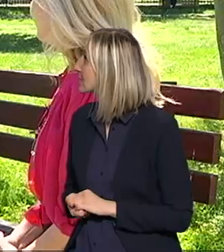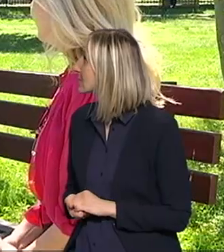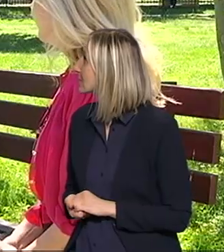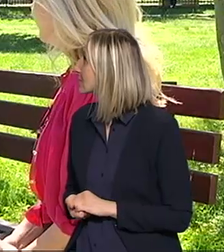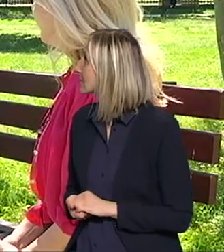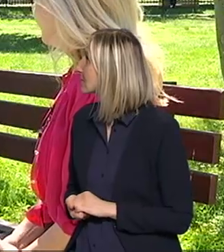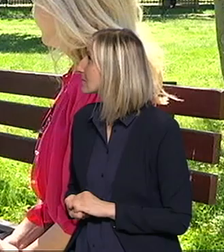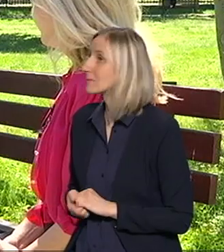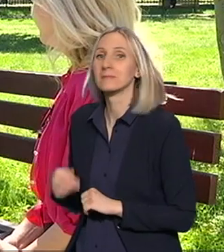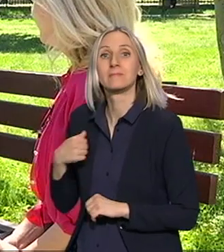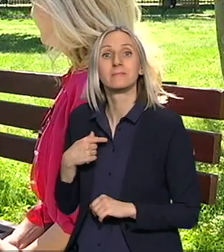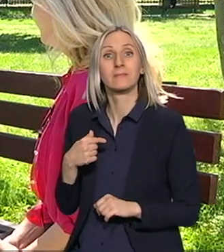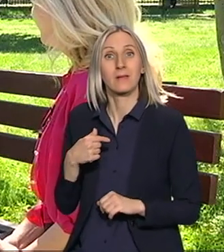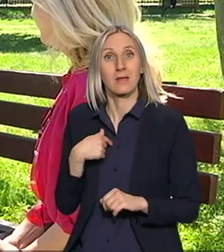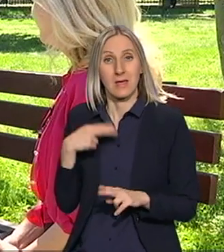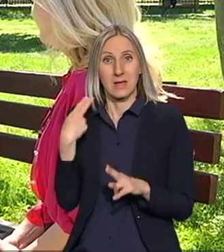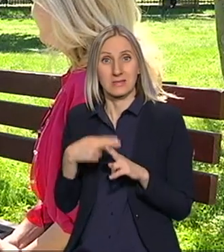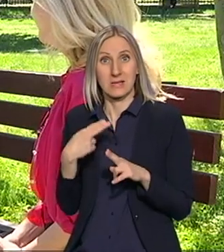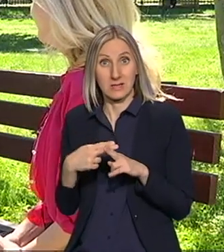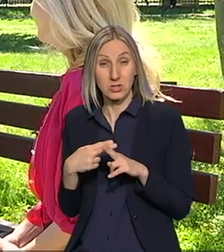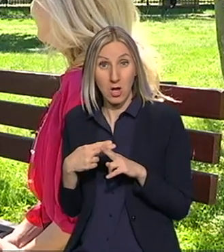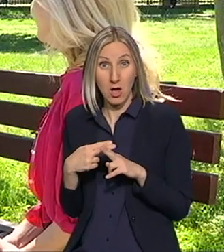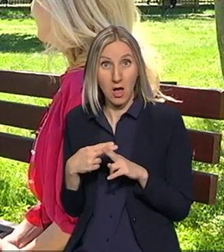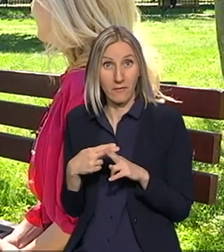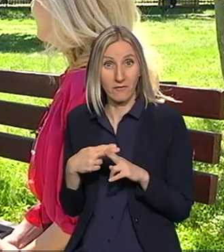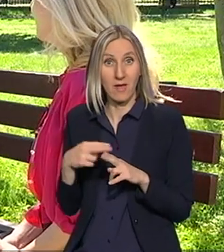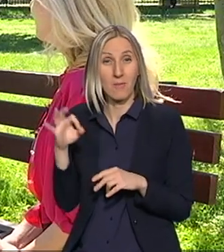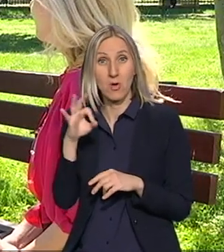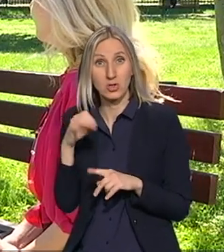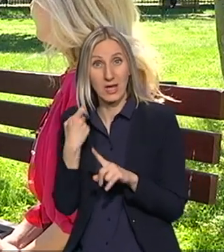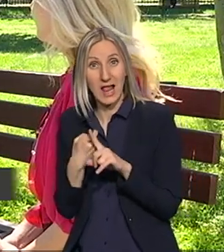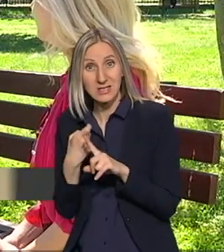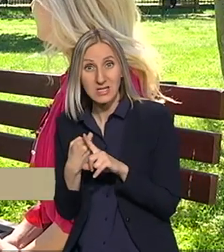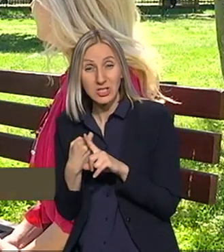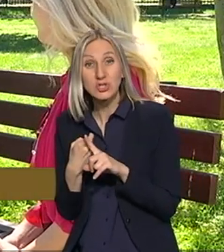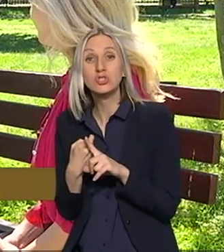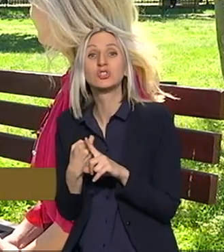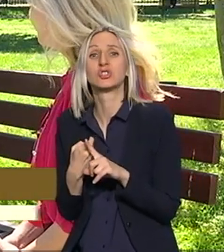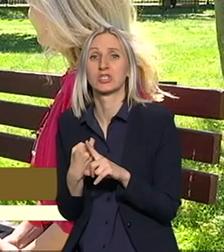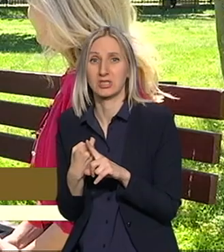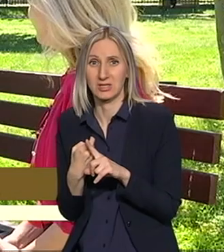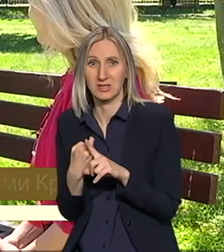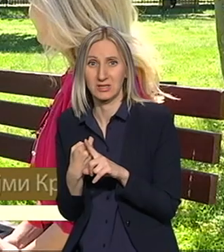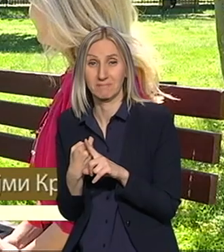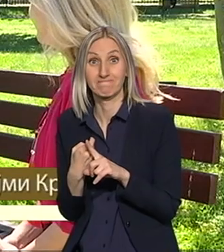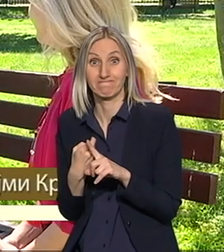Prištine. Ja sam su na Zajmi, Krasnići. Ja živim u Kamenici od 5 godina.